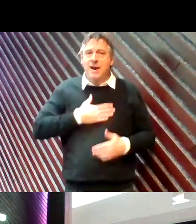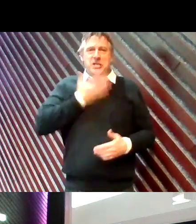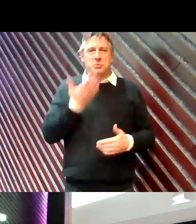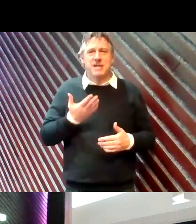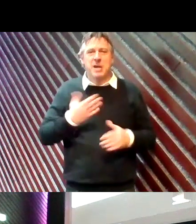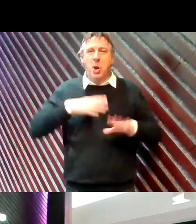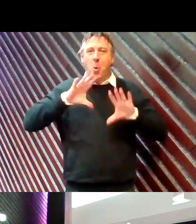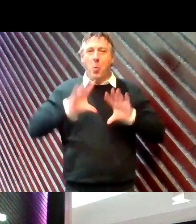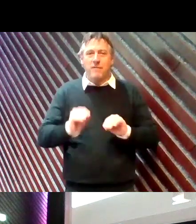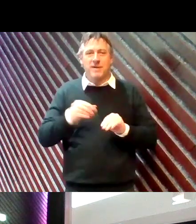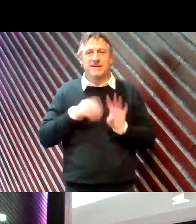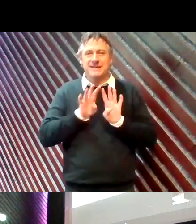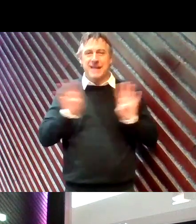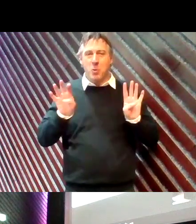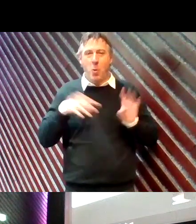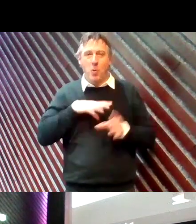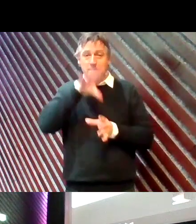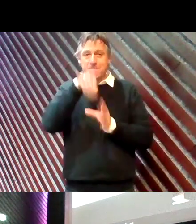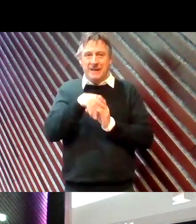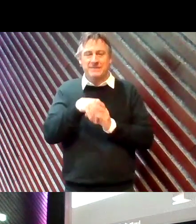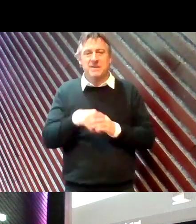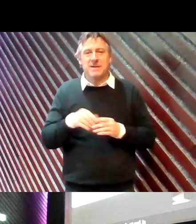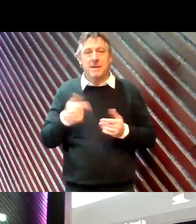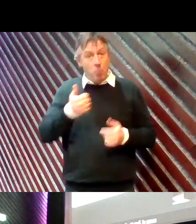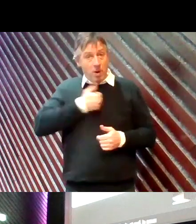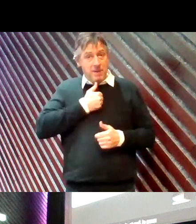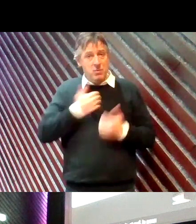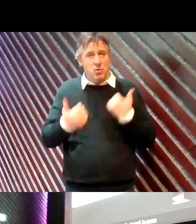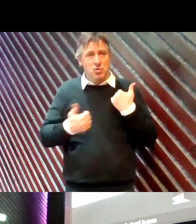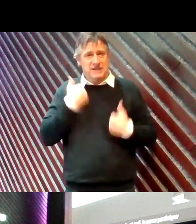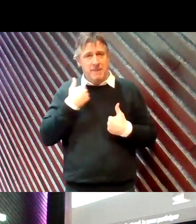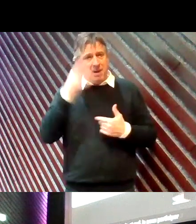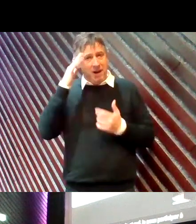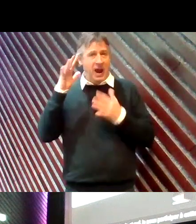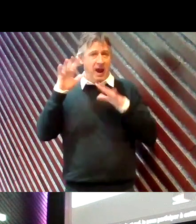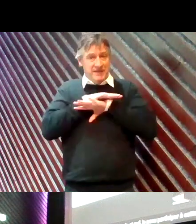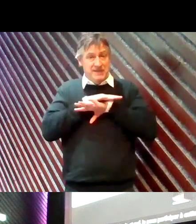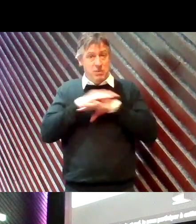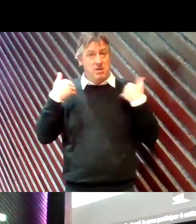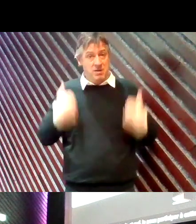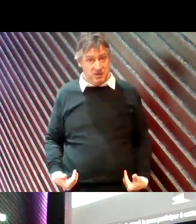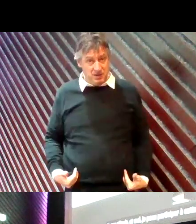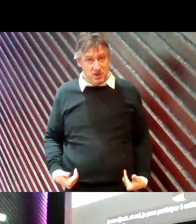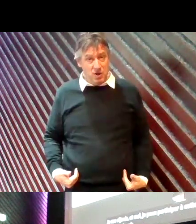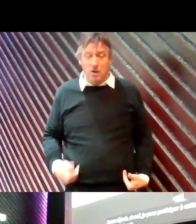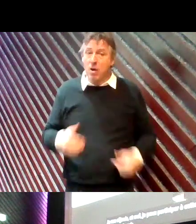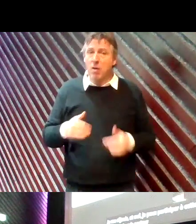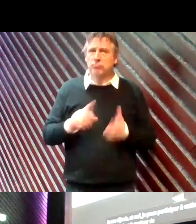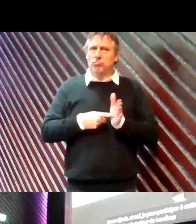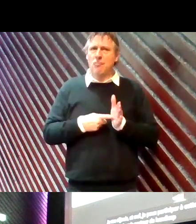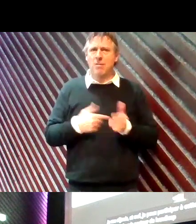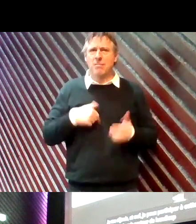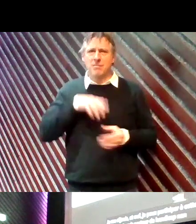je peux participer à cette table ronde puisque effectivement, je suis porteur d'un handicap non visible. Donc, j'ai ma légitimité, je